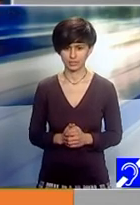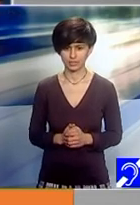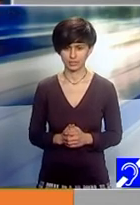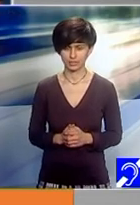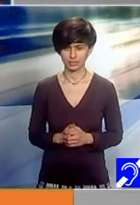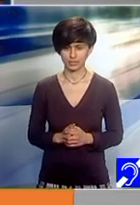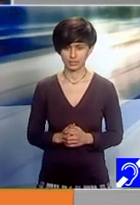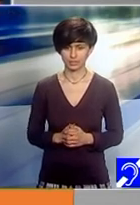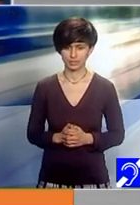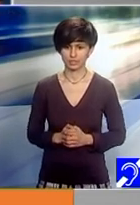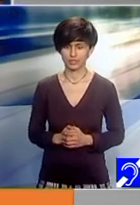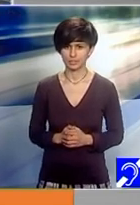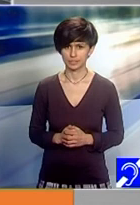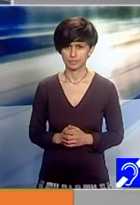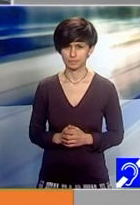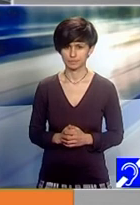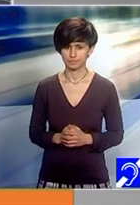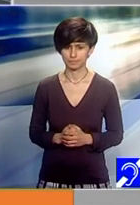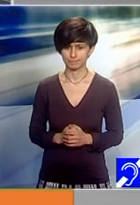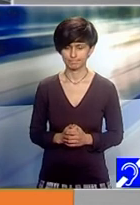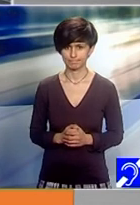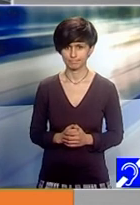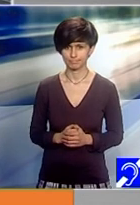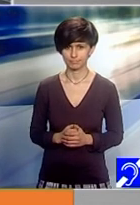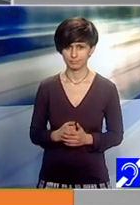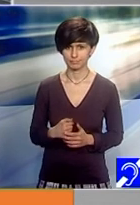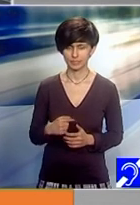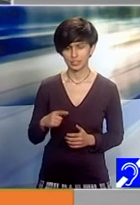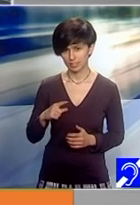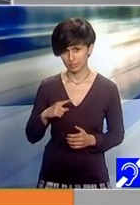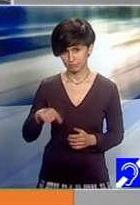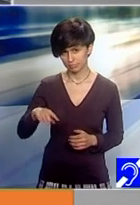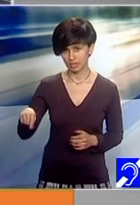drazvite, da. Bună ziua! Ne suntem la antrenament,